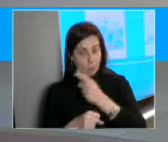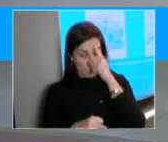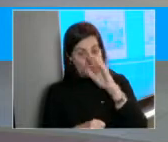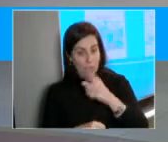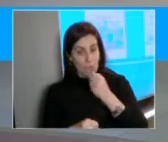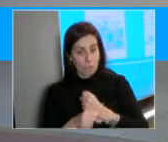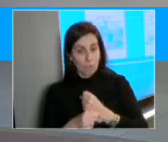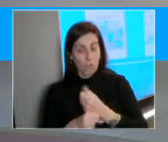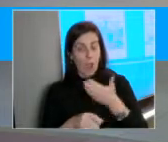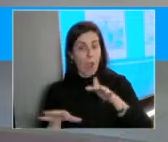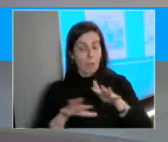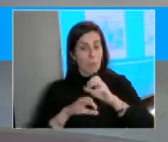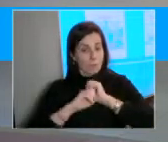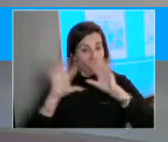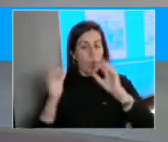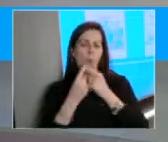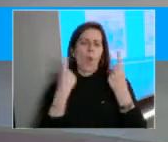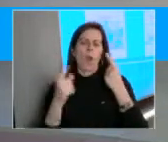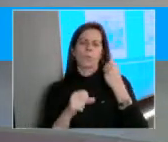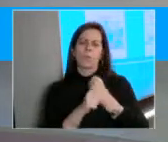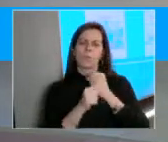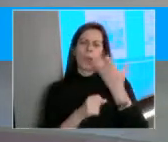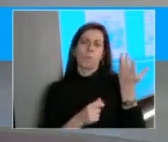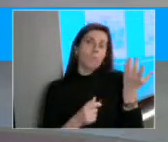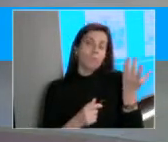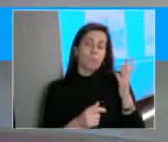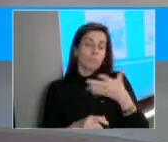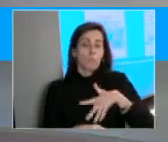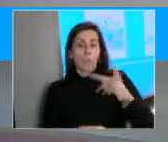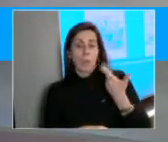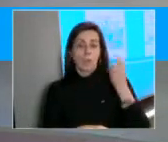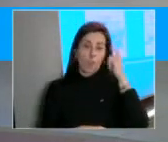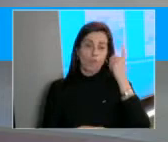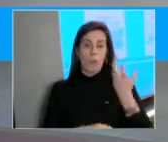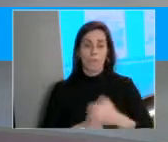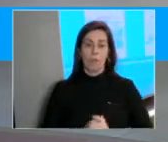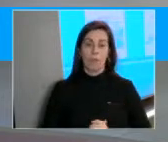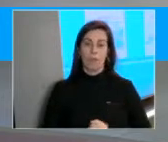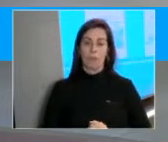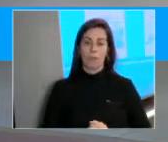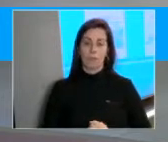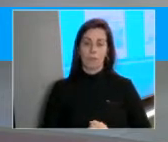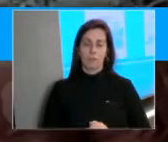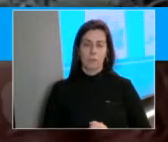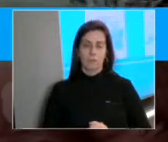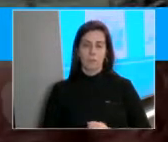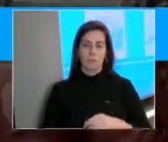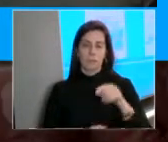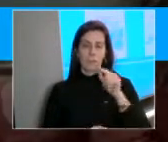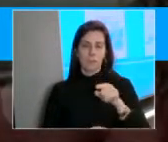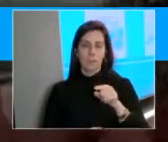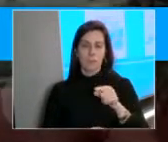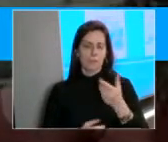מצד השלטונות הסינים, או שכל אחד פשוט פועל על פי ראות עיניו? לא, זה, אתה יודע,